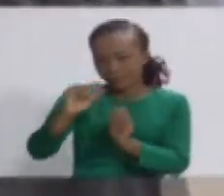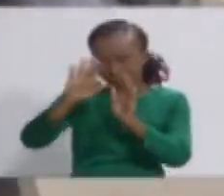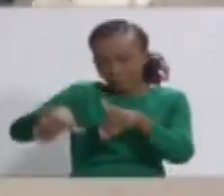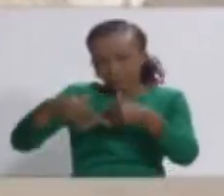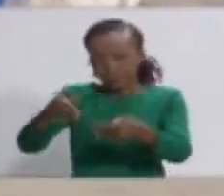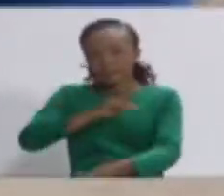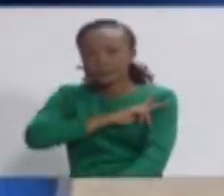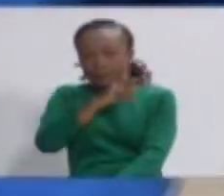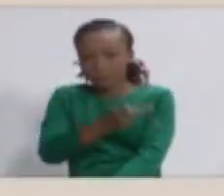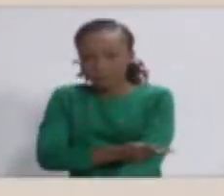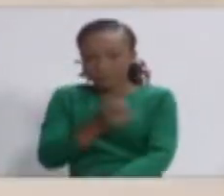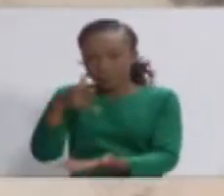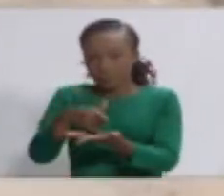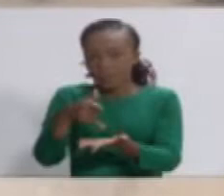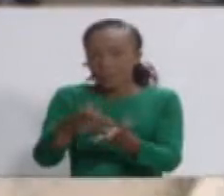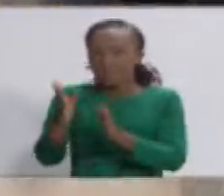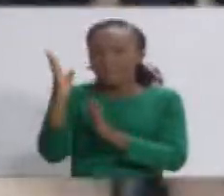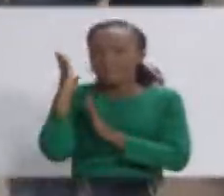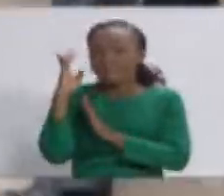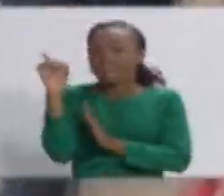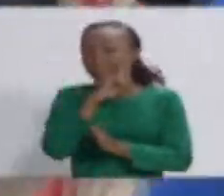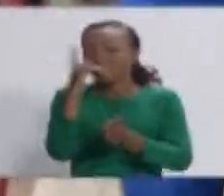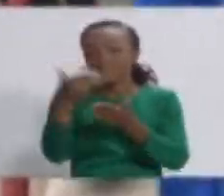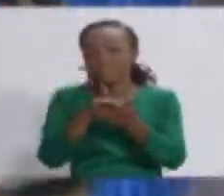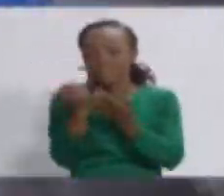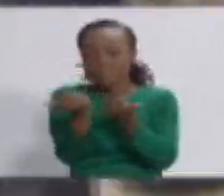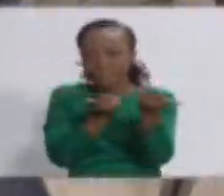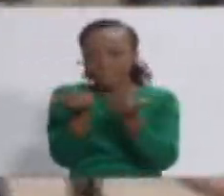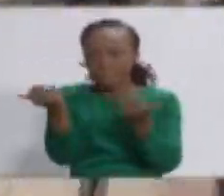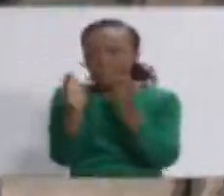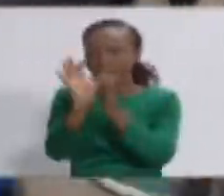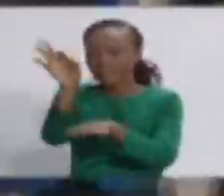mamlaka, ikiwemo ulinzi mkali na gari jipya lenye bendera.